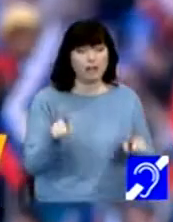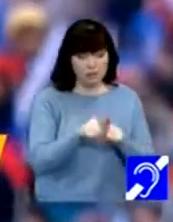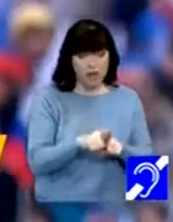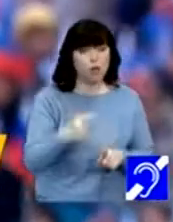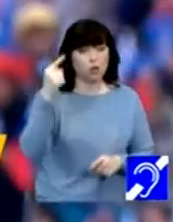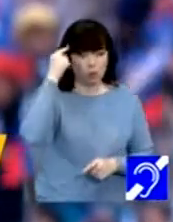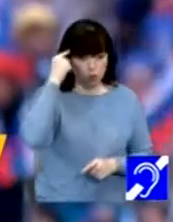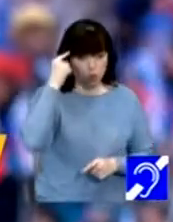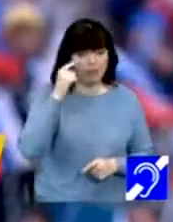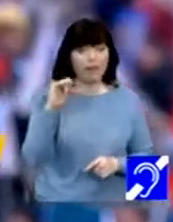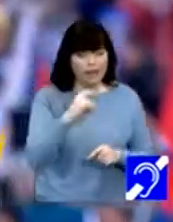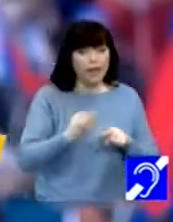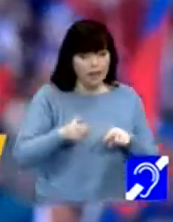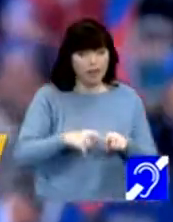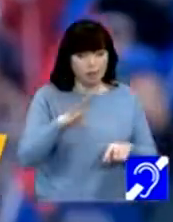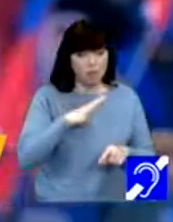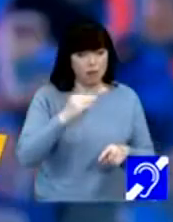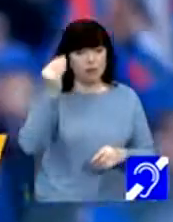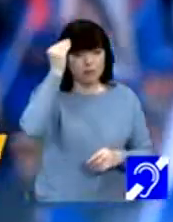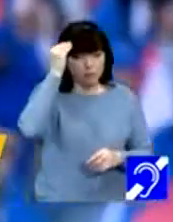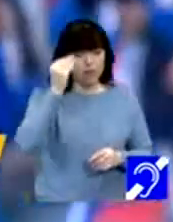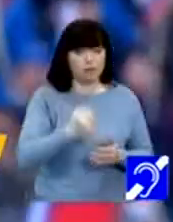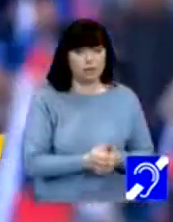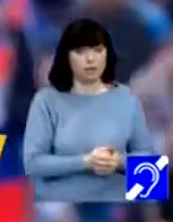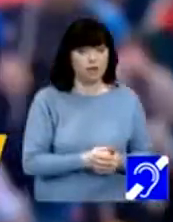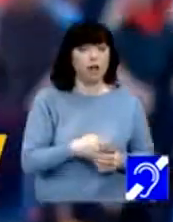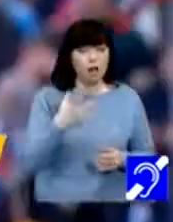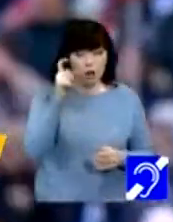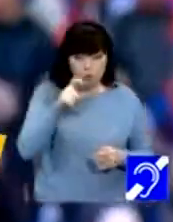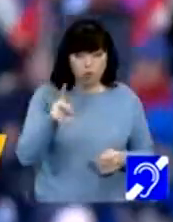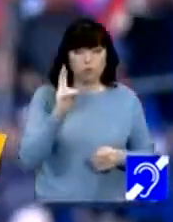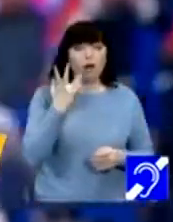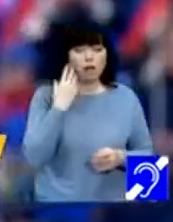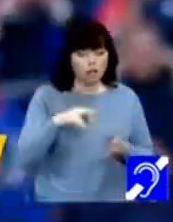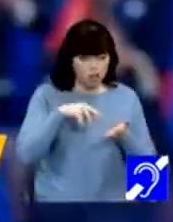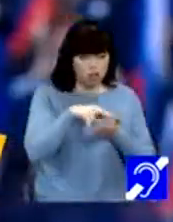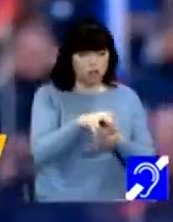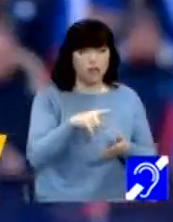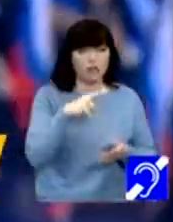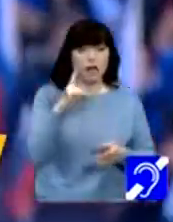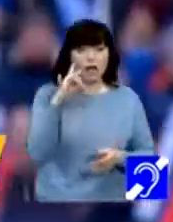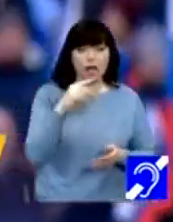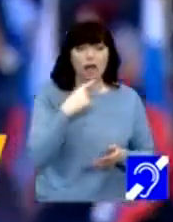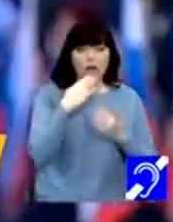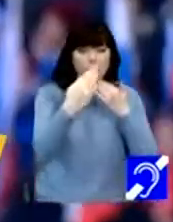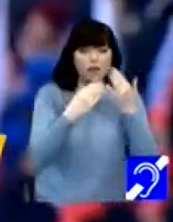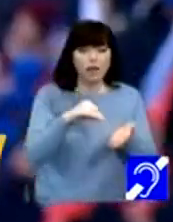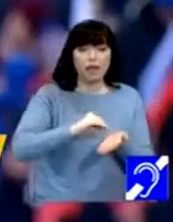думали, и этим руководствовались люди, когда шли на референдум в Крыму и Севастополе